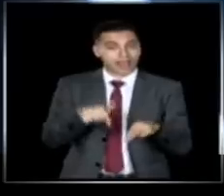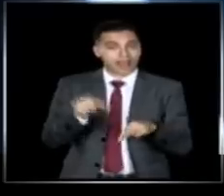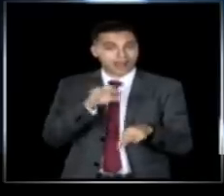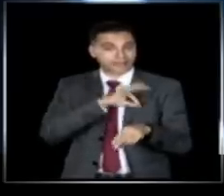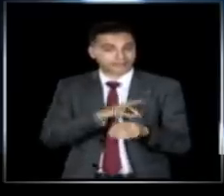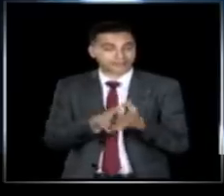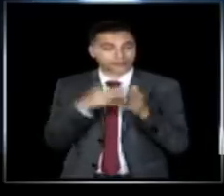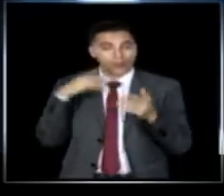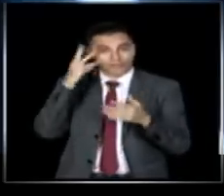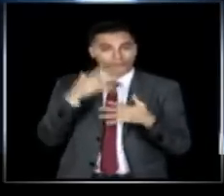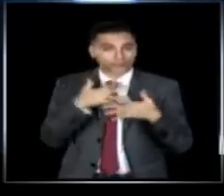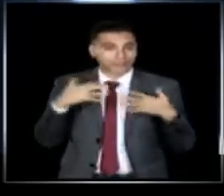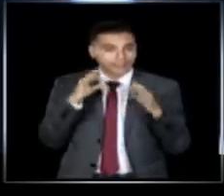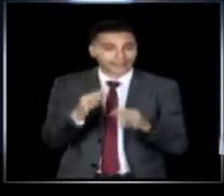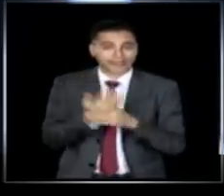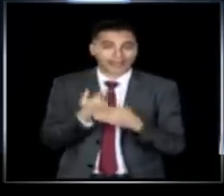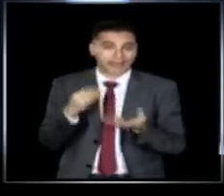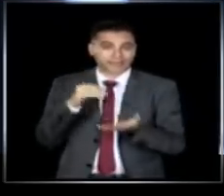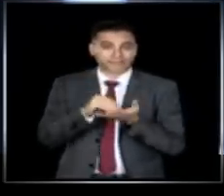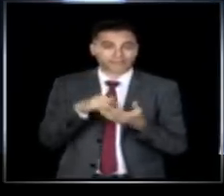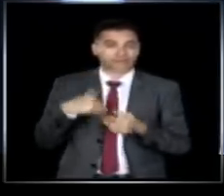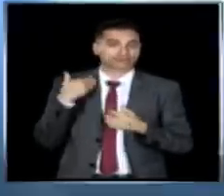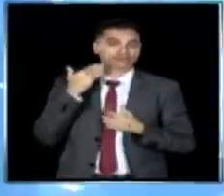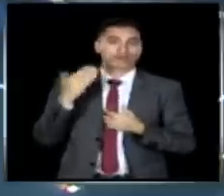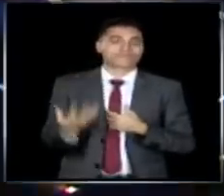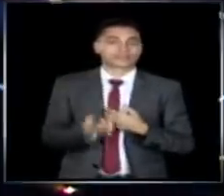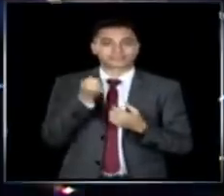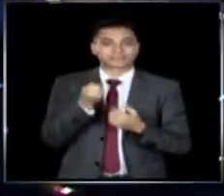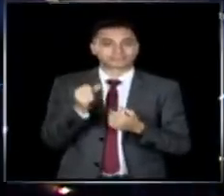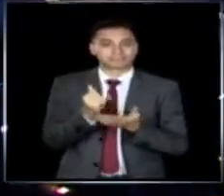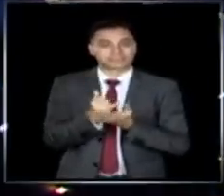البرنامج، ومبسوط جدا إن أنا أشارك النهاردة وأحاول إن شاء الله أشرف اسم جامعتي.